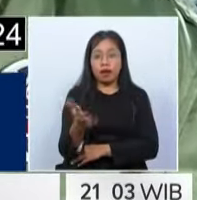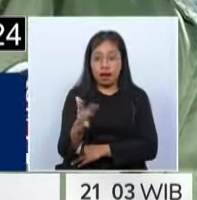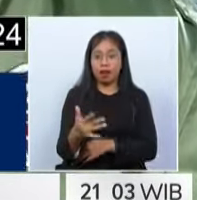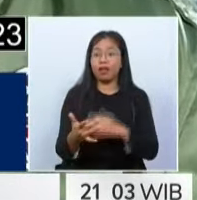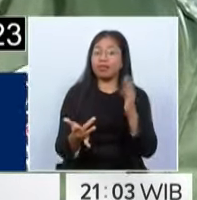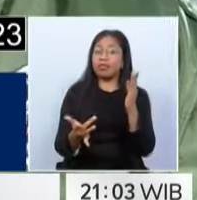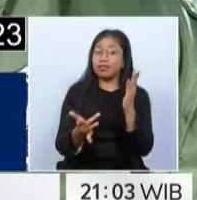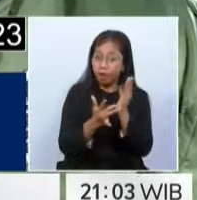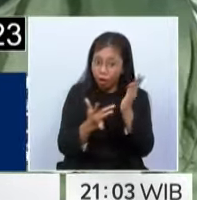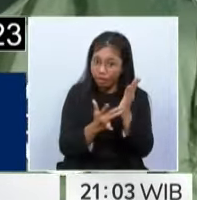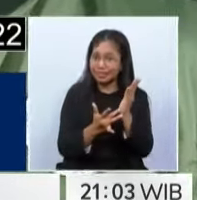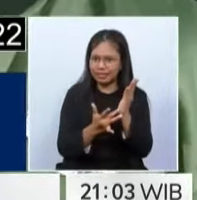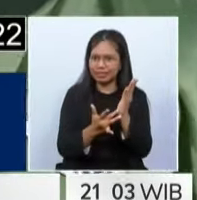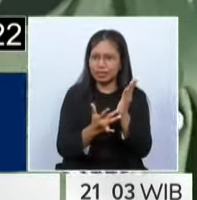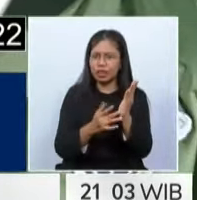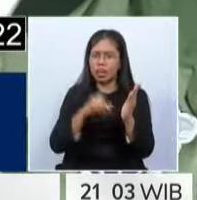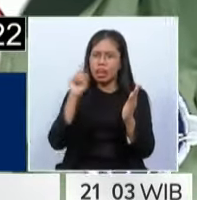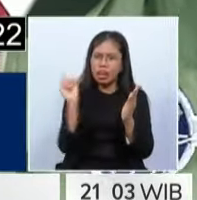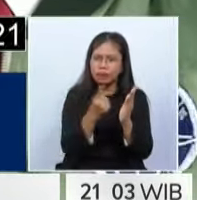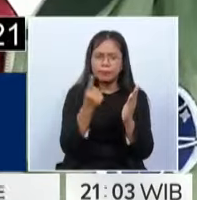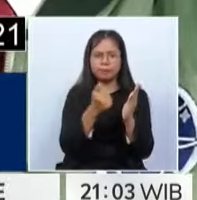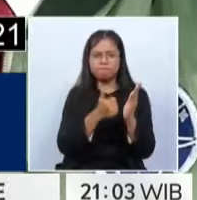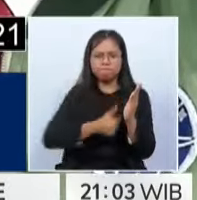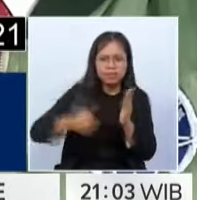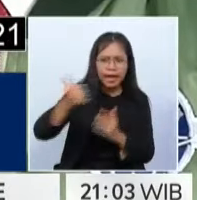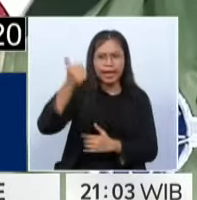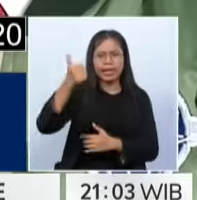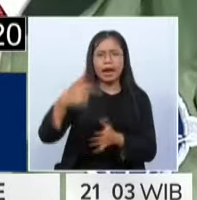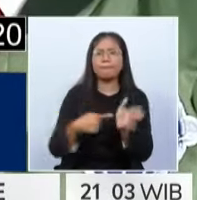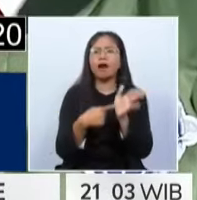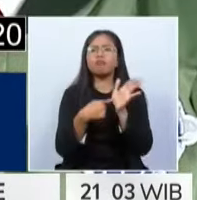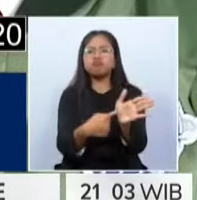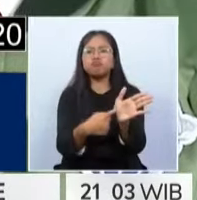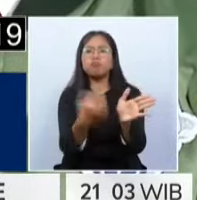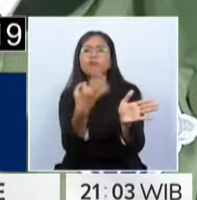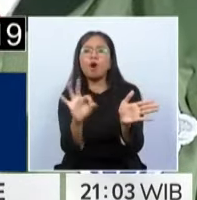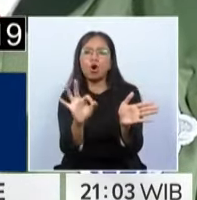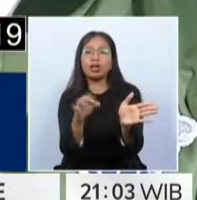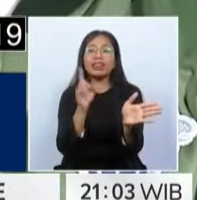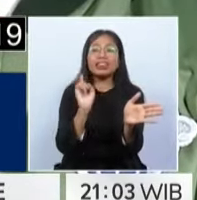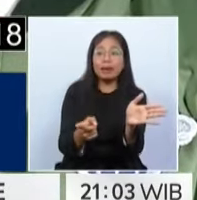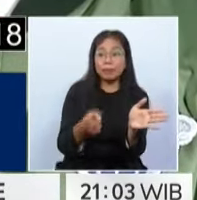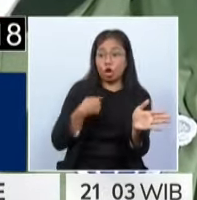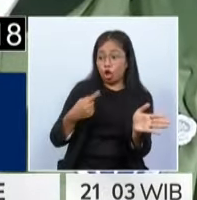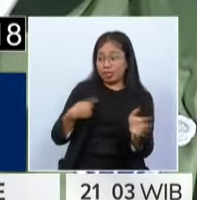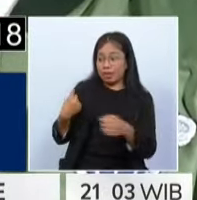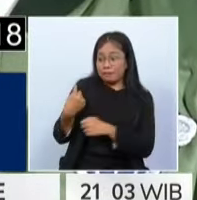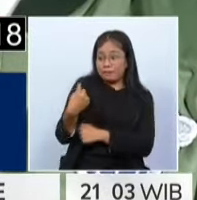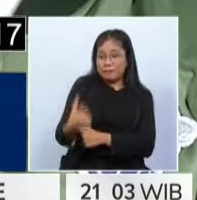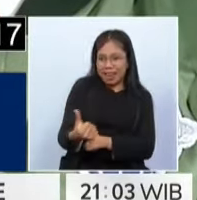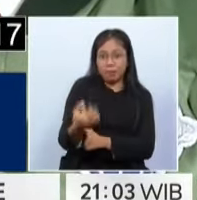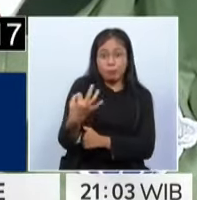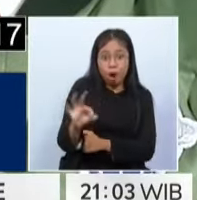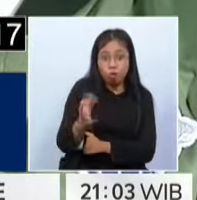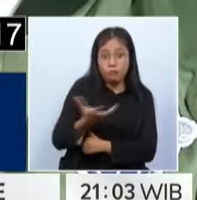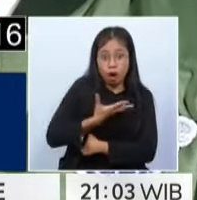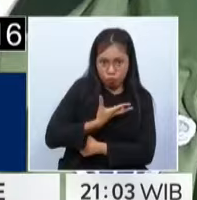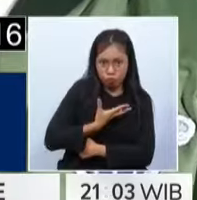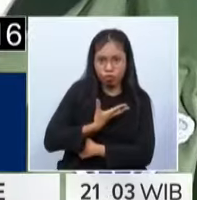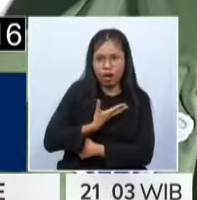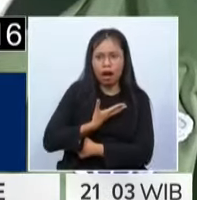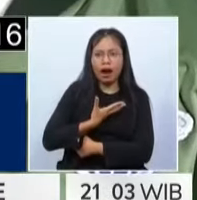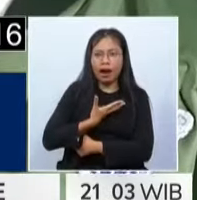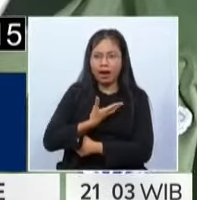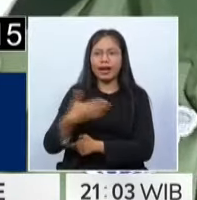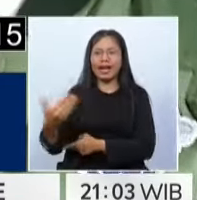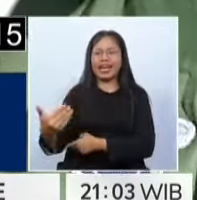lebih canggih kita menujukan yang canggih yang terbaru tapi kalau kita beli baru datangnya Pak Baru 3 tahun